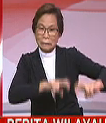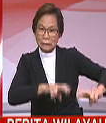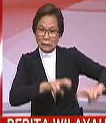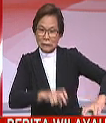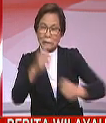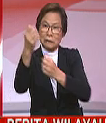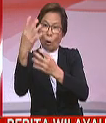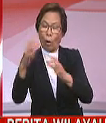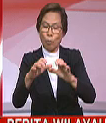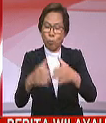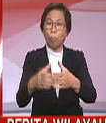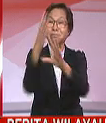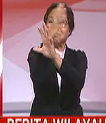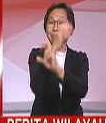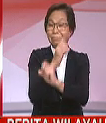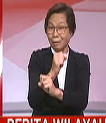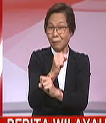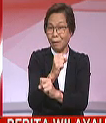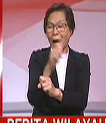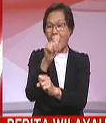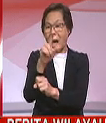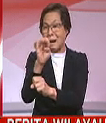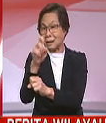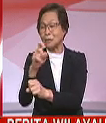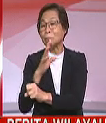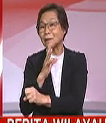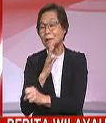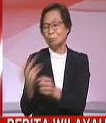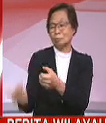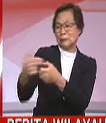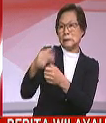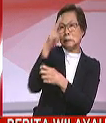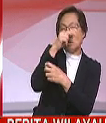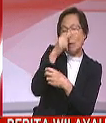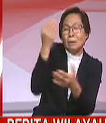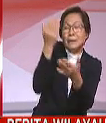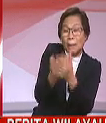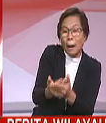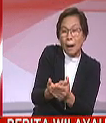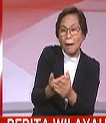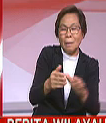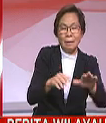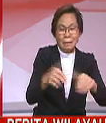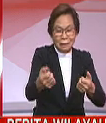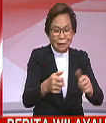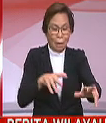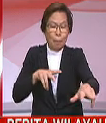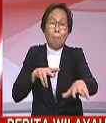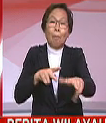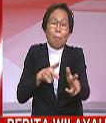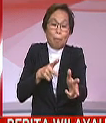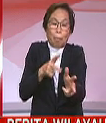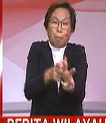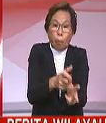Penguatkuasaan Trafik Kontinjen Sarawak, Superintendent Alexander Naga Cabuk berkata, ia melibatkan kecuaian sehingga melanggar belakang kenderaan lain,